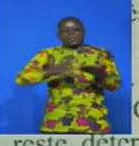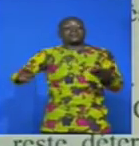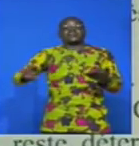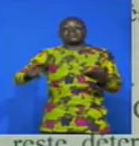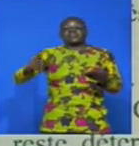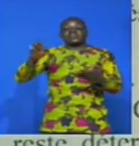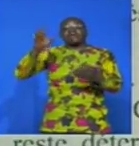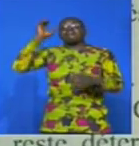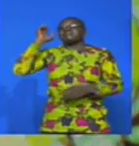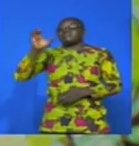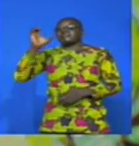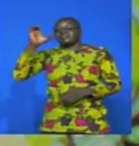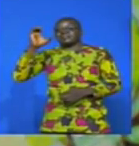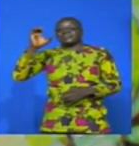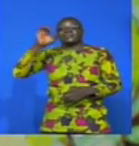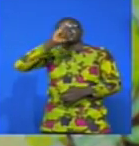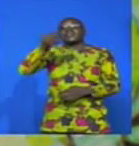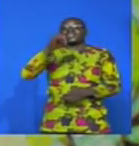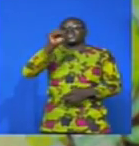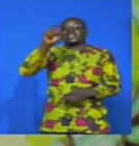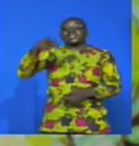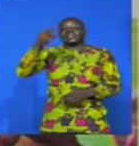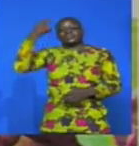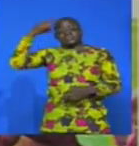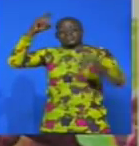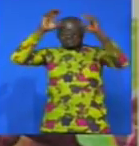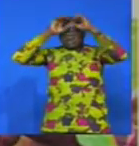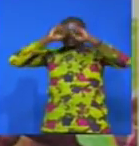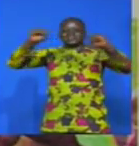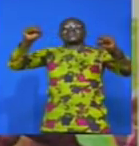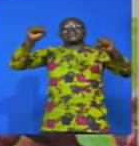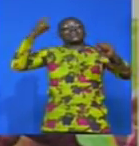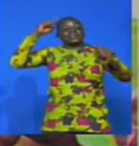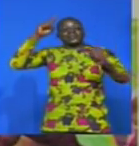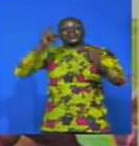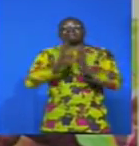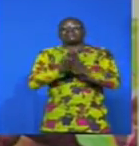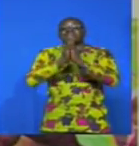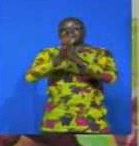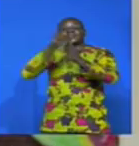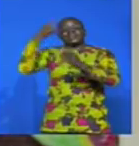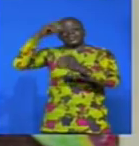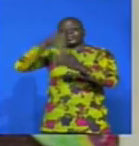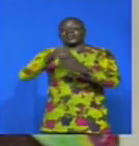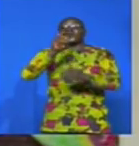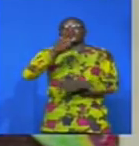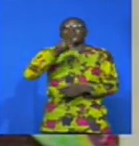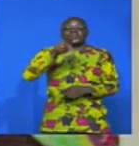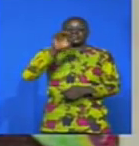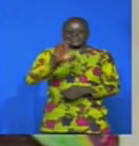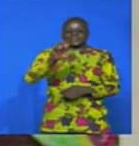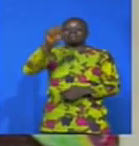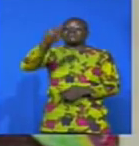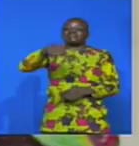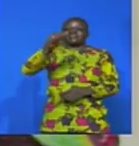duquel Zef reste le seul commandant de bord du navire battant pavillon UPC. Oui,